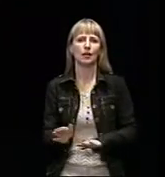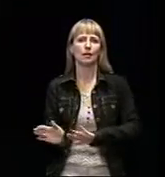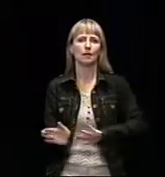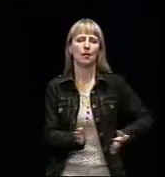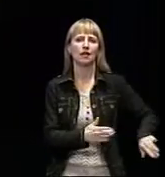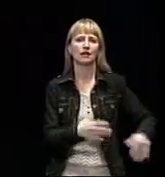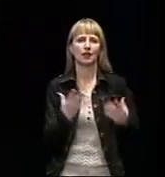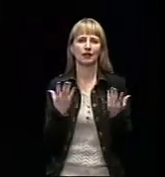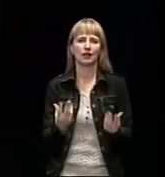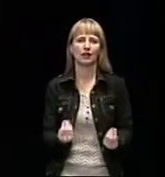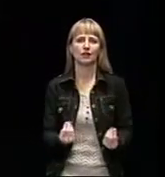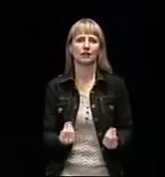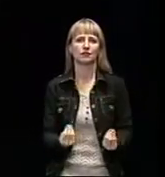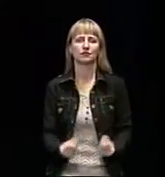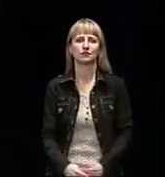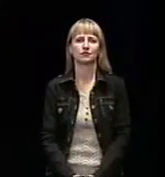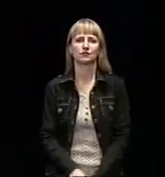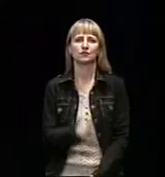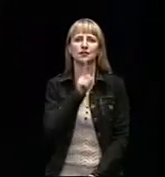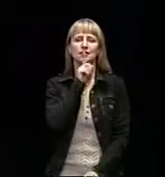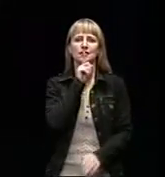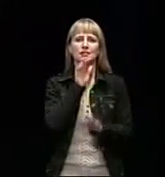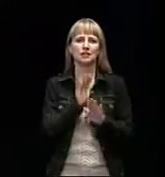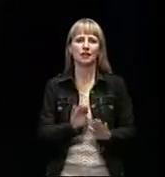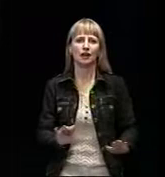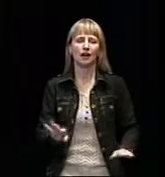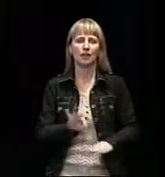минає день, стихає